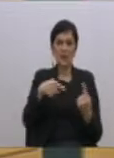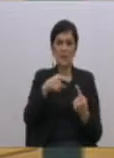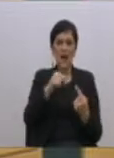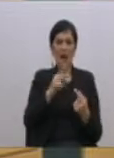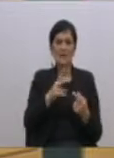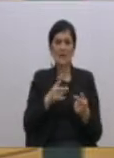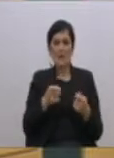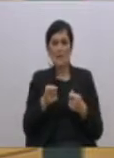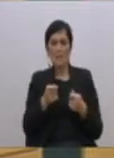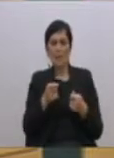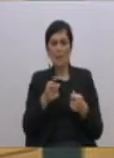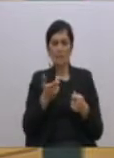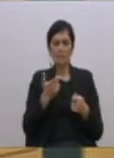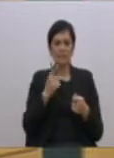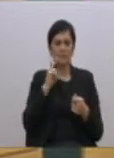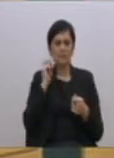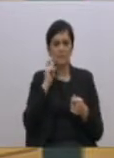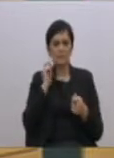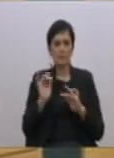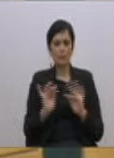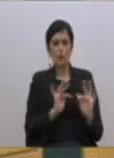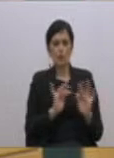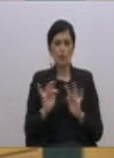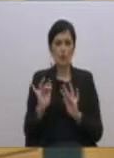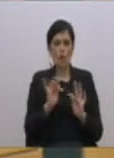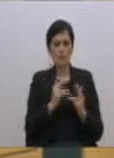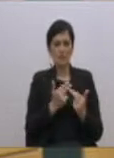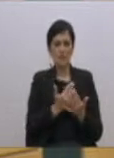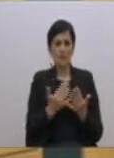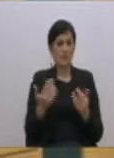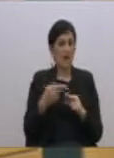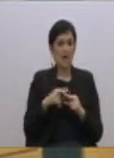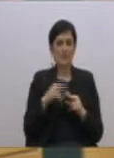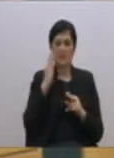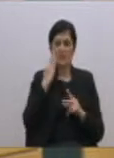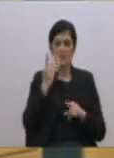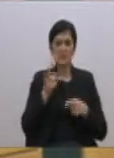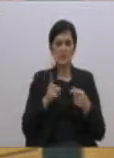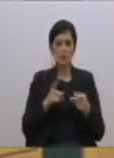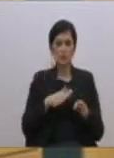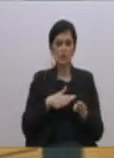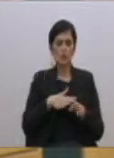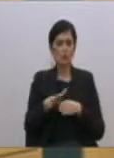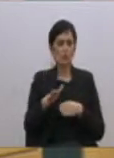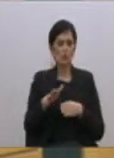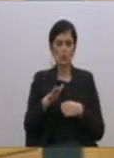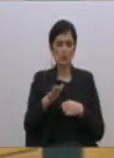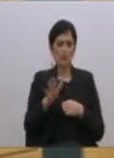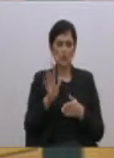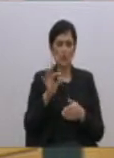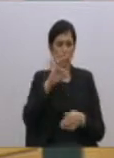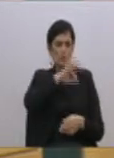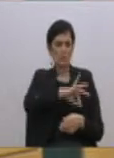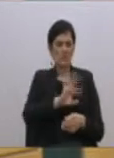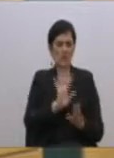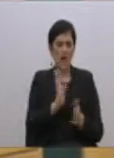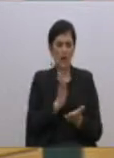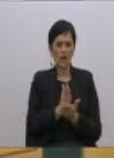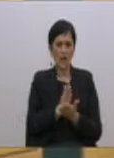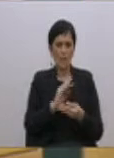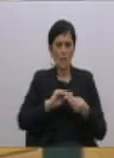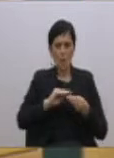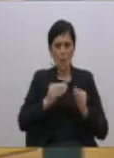კიერი პროცესების ასე ვთქვათ, წამლად და ასე შემდეგ, ეს სინამდვილეში არის სრულიად ფუჭი რამ, უსარგებლო